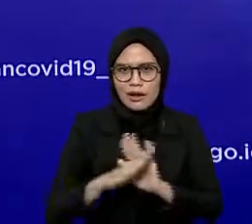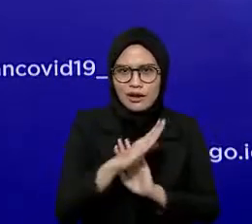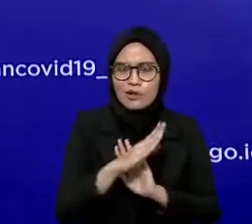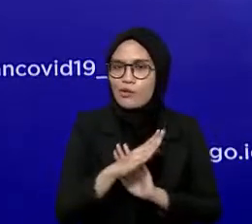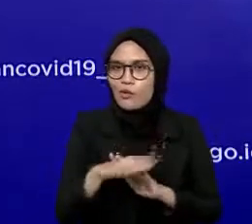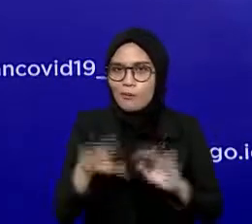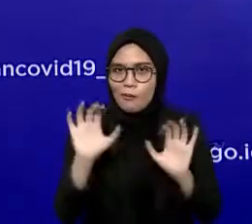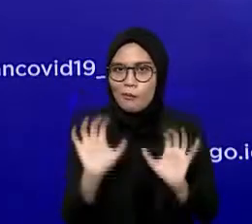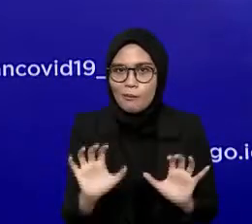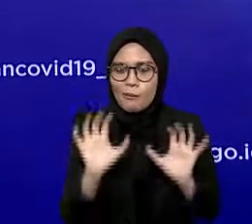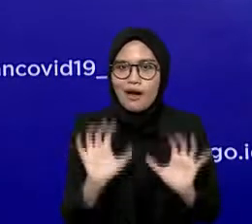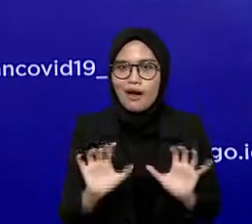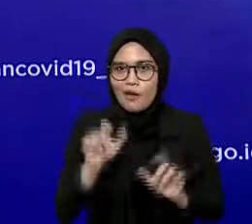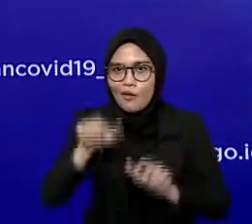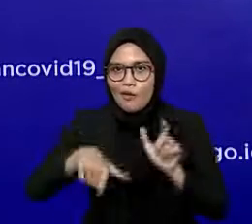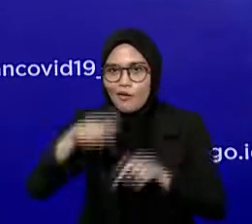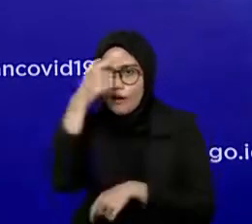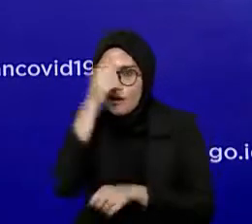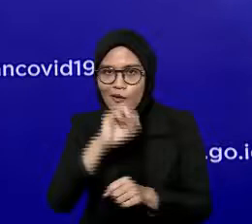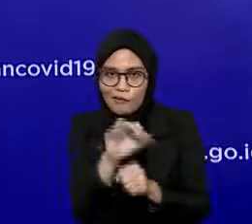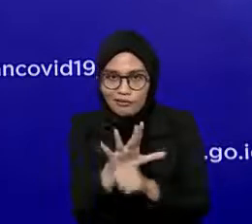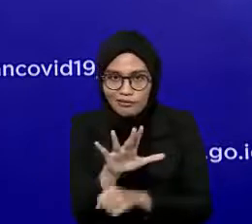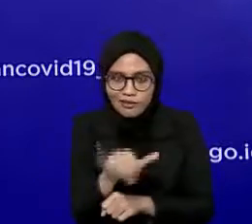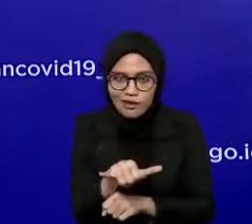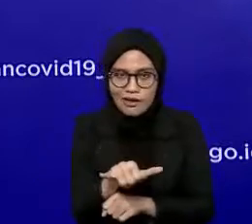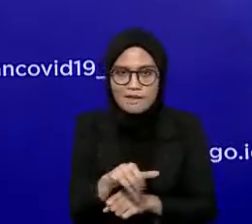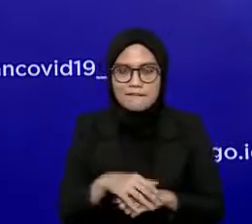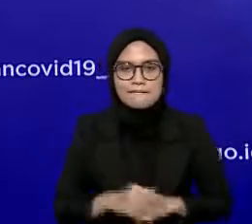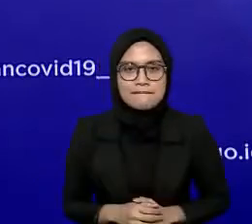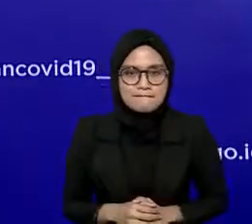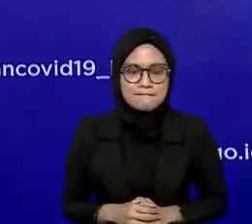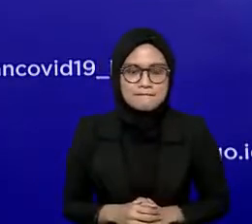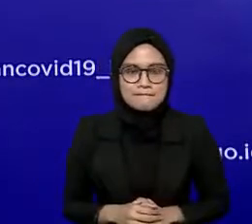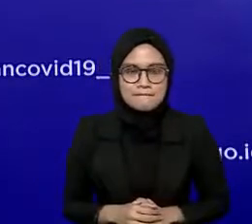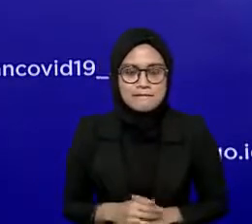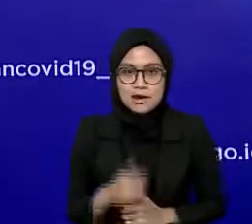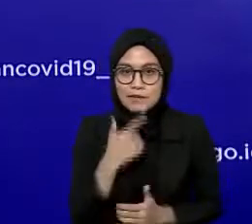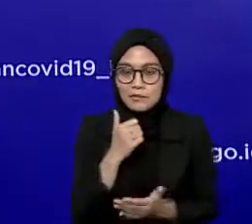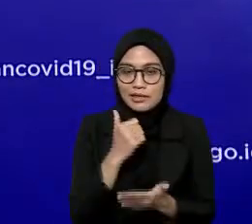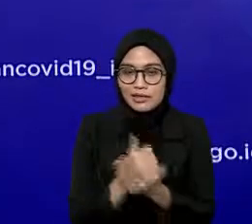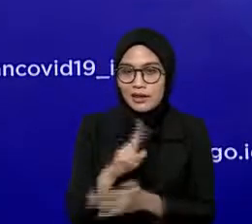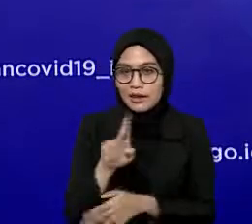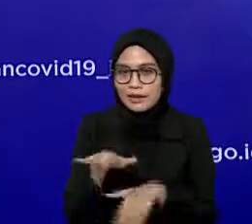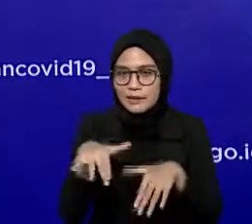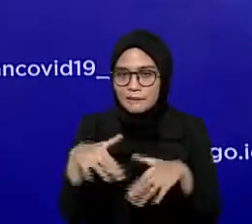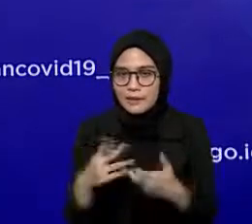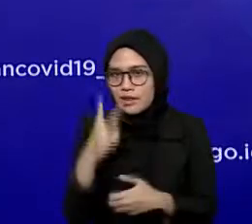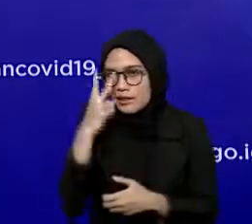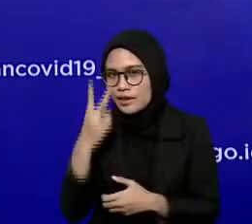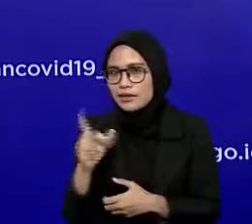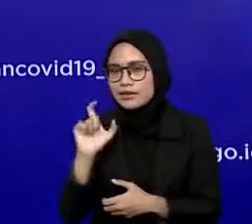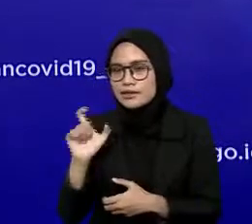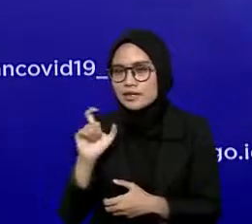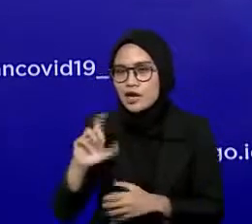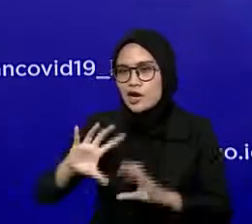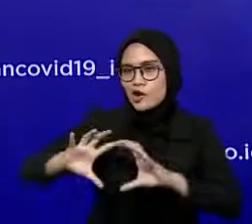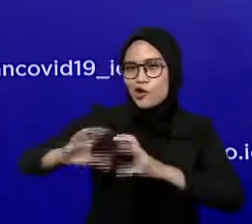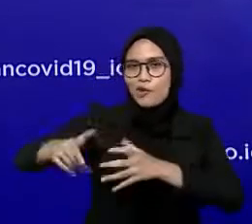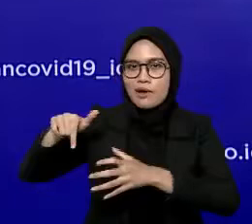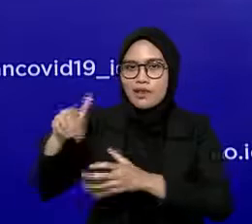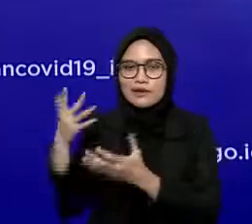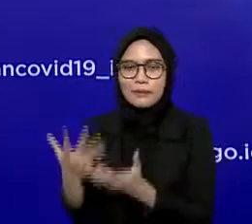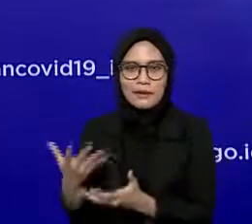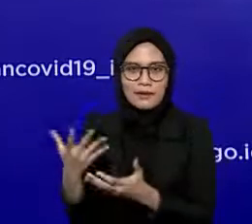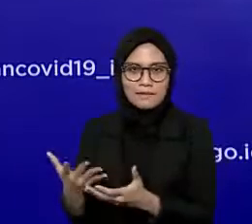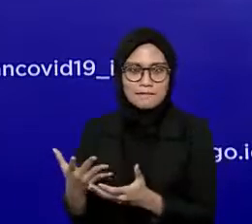Dan pembelajaran terakhir, penting pendekatan global dalam menangani pandemi COVID-19. Meskipun